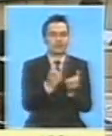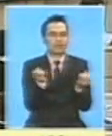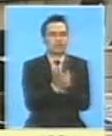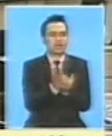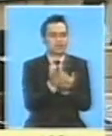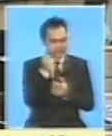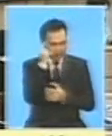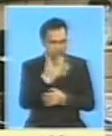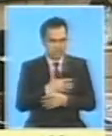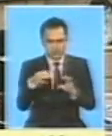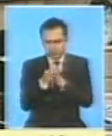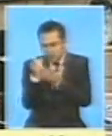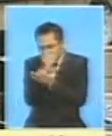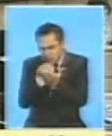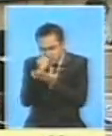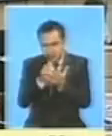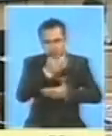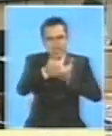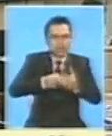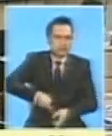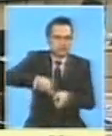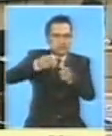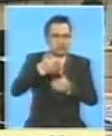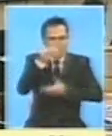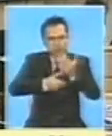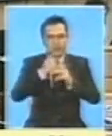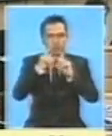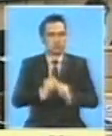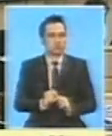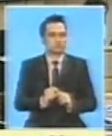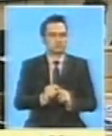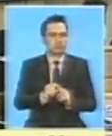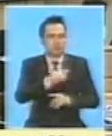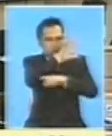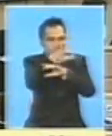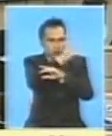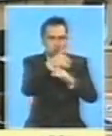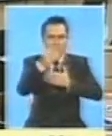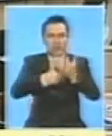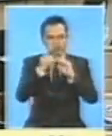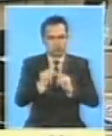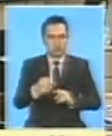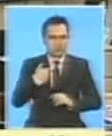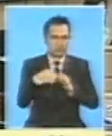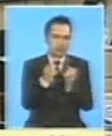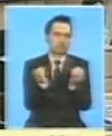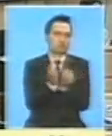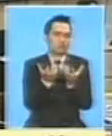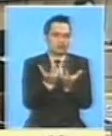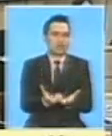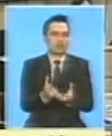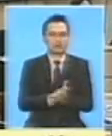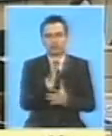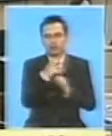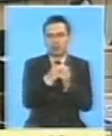คัญอีกอันหนึ่งก็คือปัญหายาเสพติดการค้าวุฒิการค้ามนุษย์นะครับเป็นปัญหาที่รุนแรงหมักหมมบ่อนท